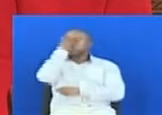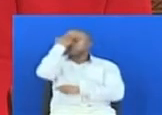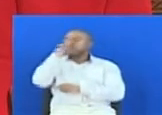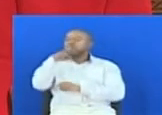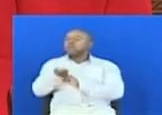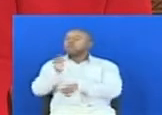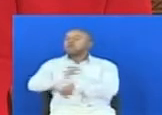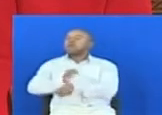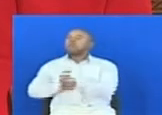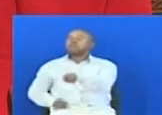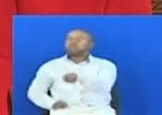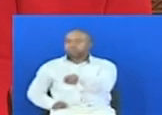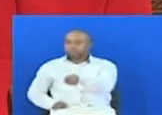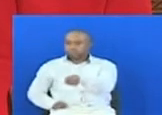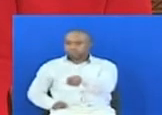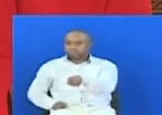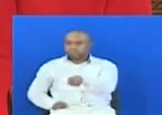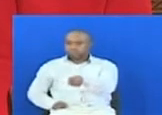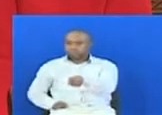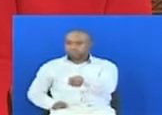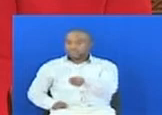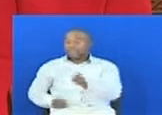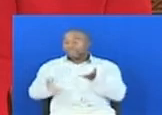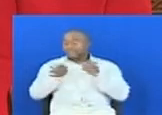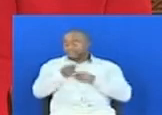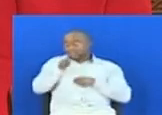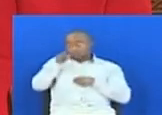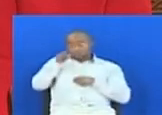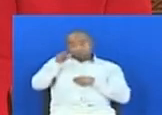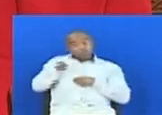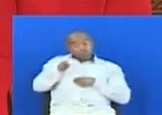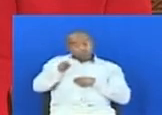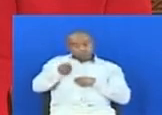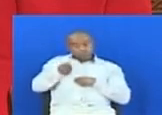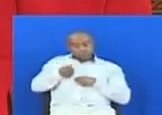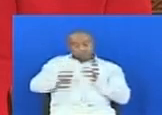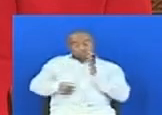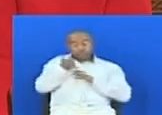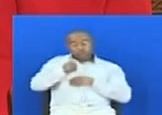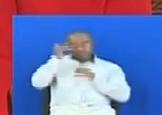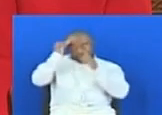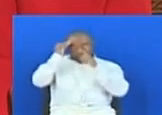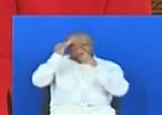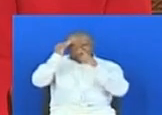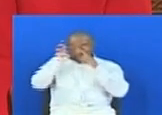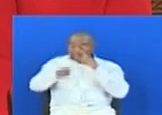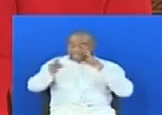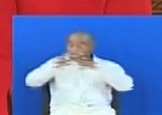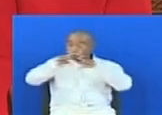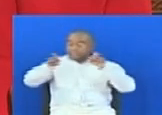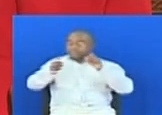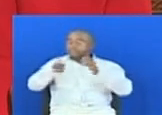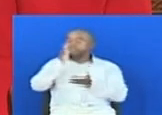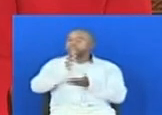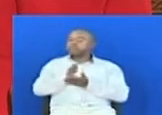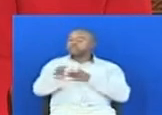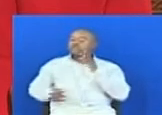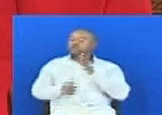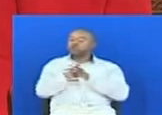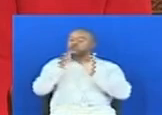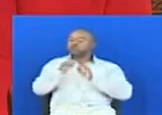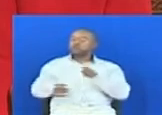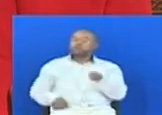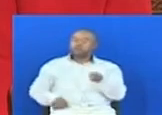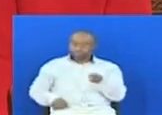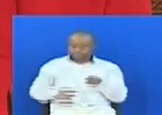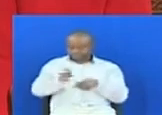kamili. Sasa kwa yeye kuwa charismatic leader, tumeweza kuona kwamba ana leseni kamili na ni kiongozi bora. Lakini